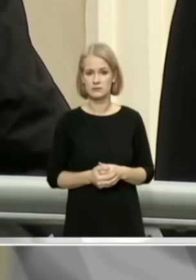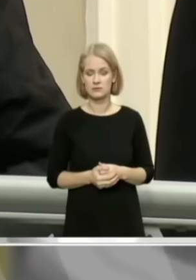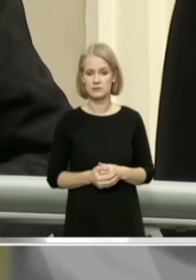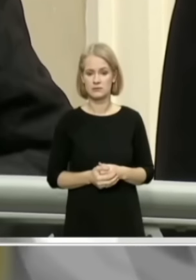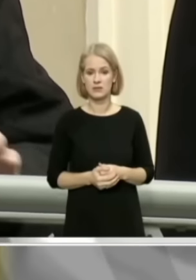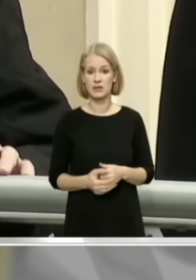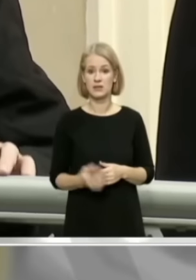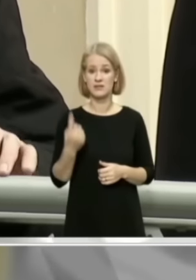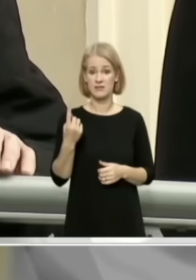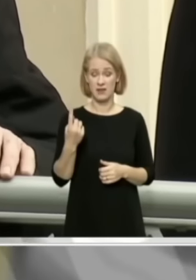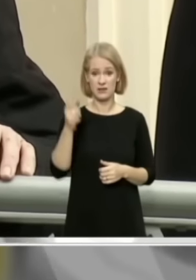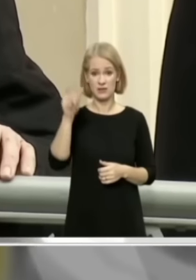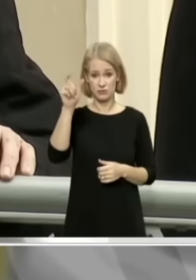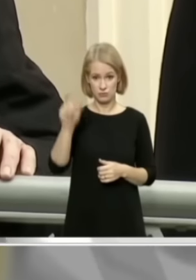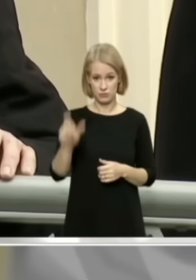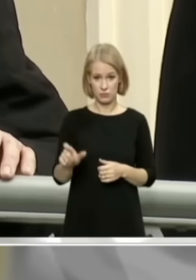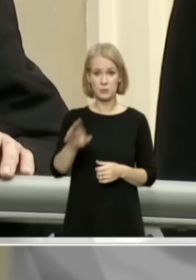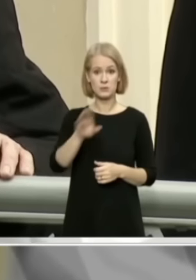žmogaus mirtį.